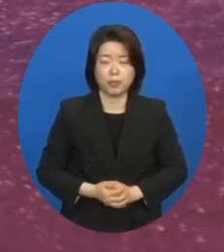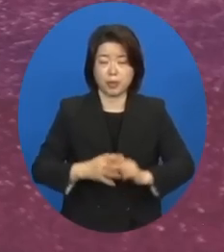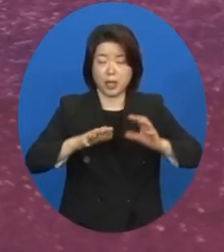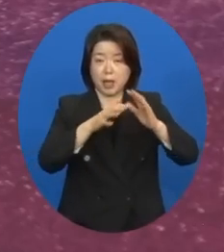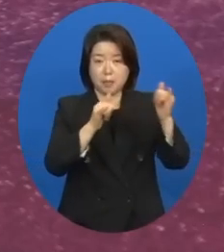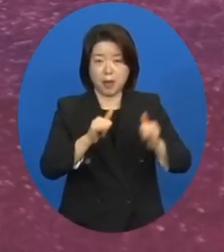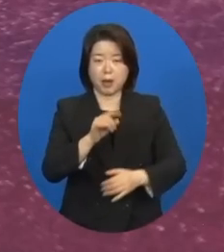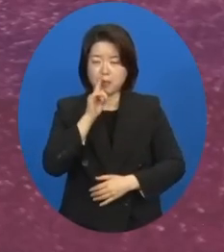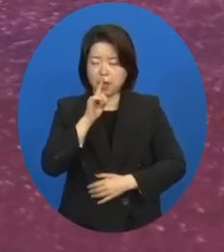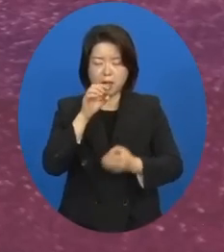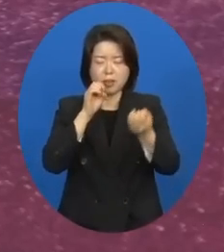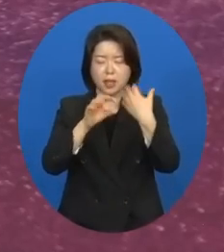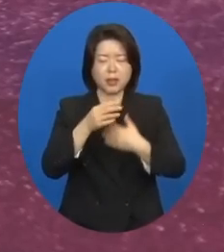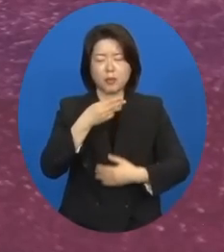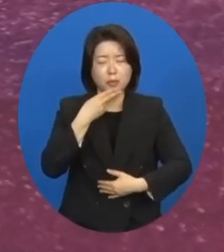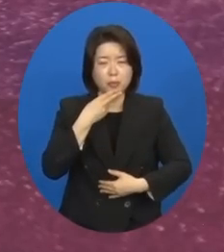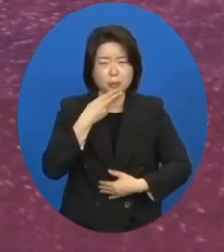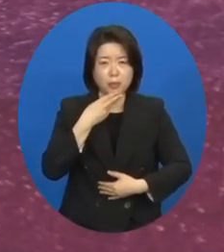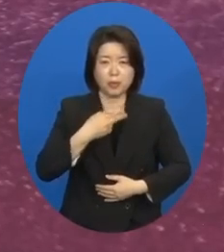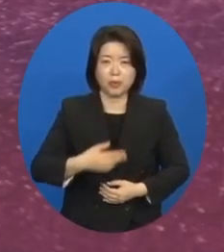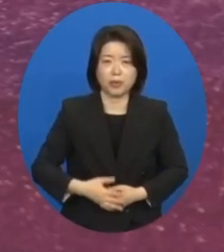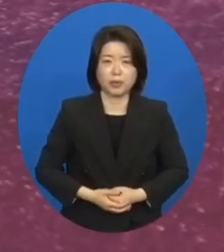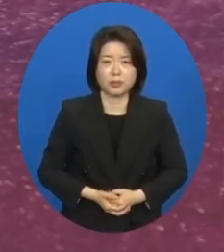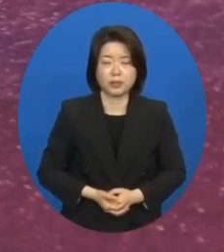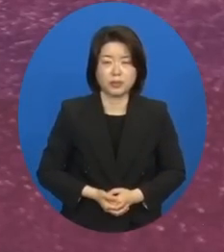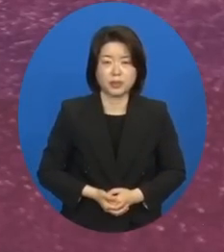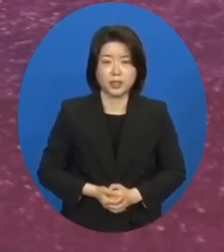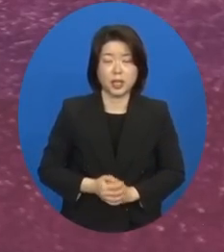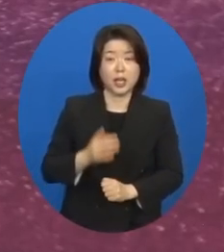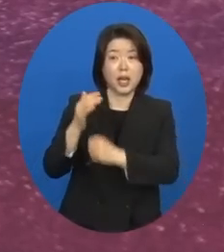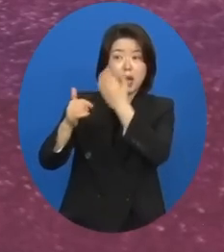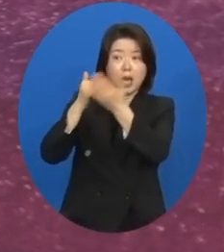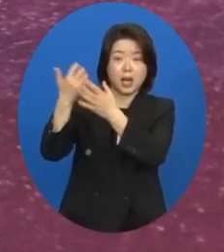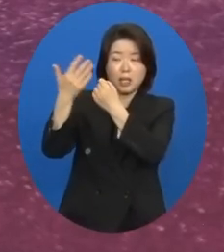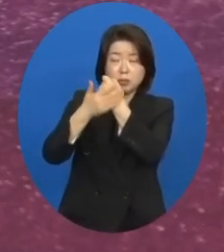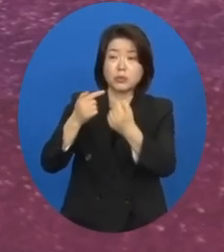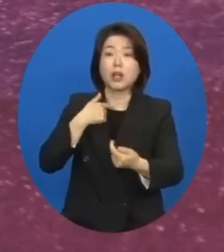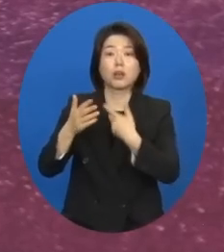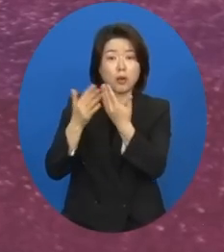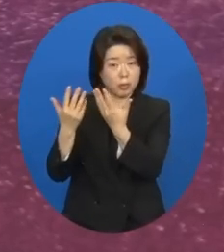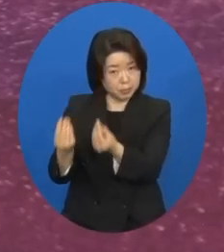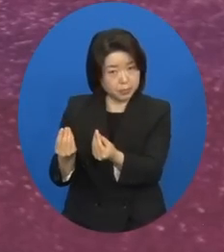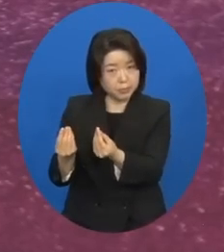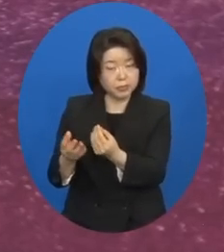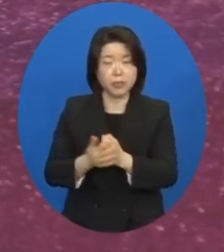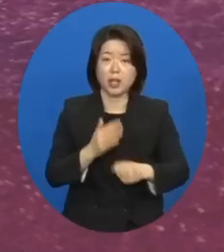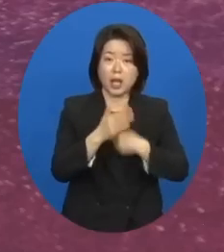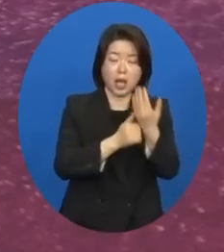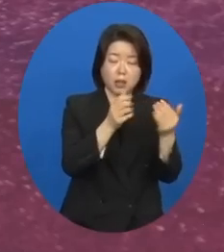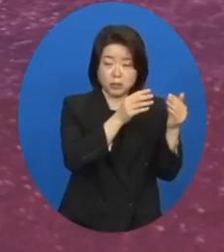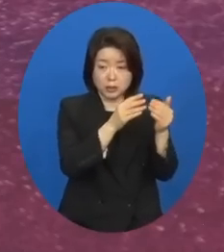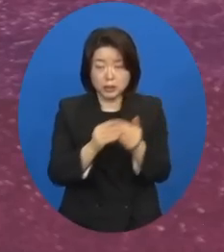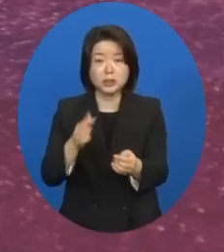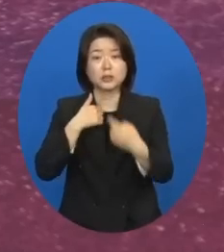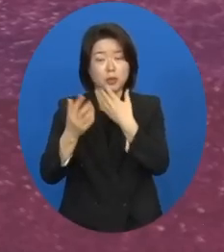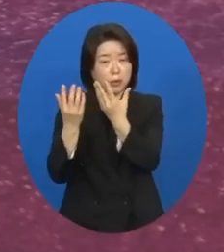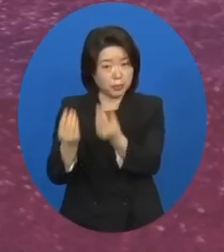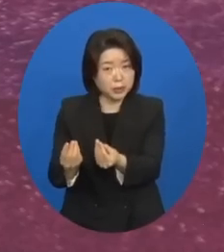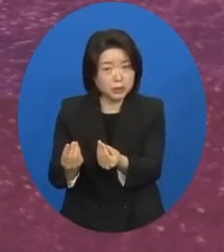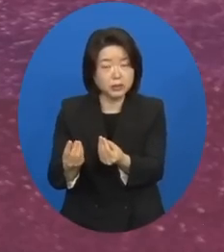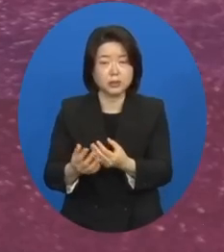백성이 말 한마디도 대답하지 않은지라. 하나님의 은혜도 경험했어요. 하나님의 인도하심도